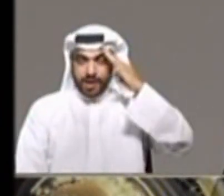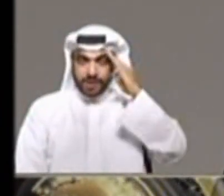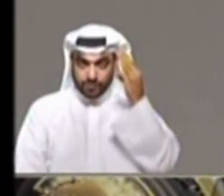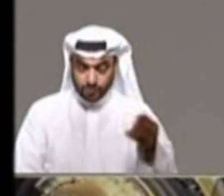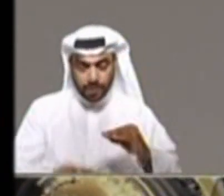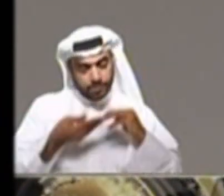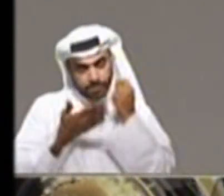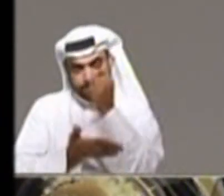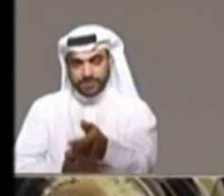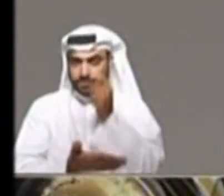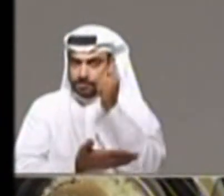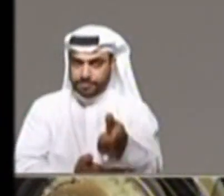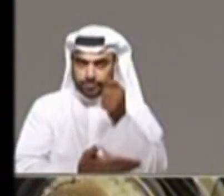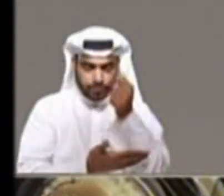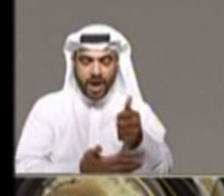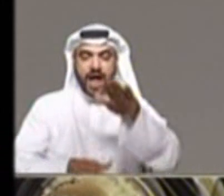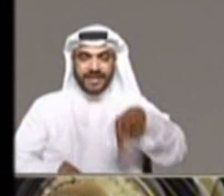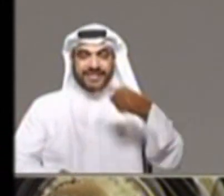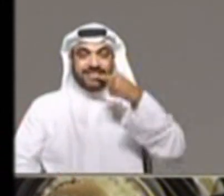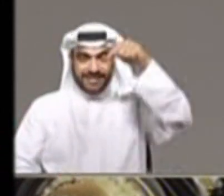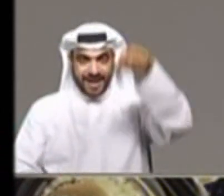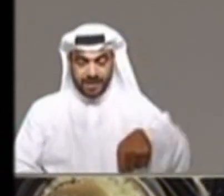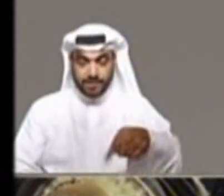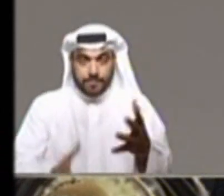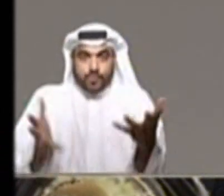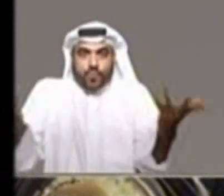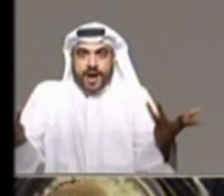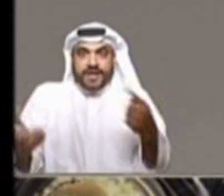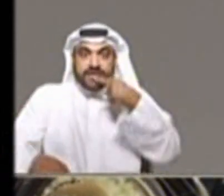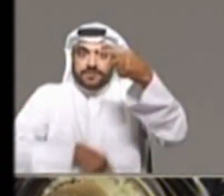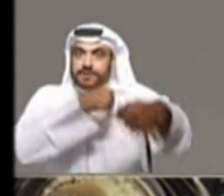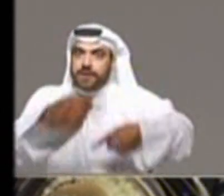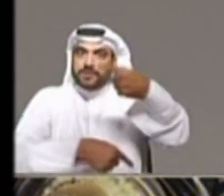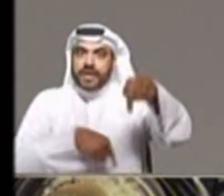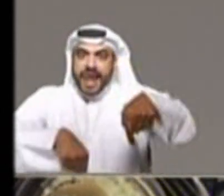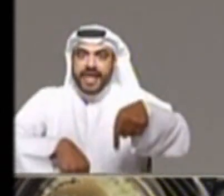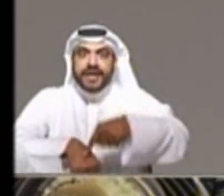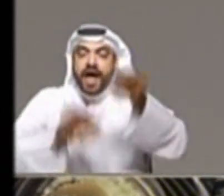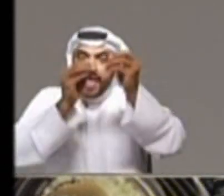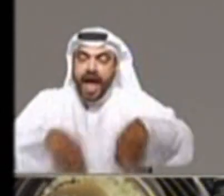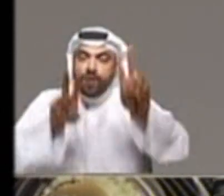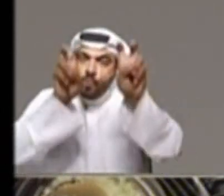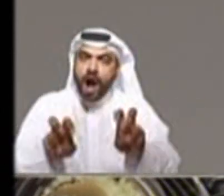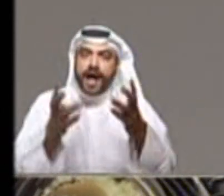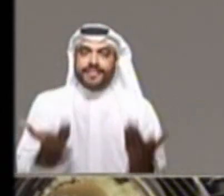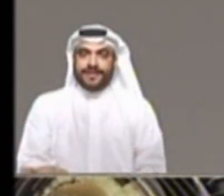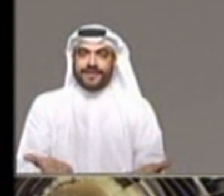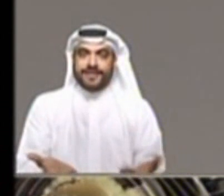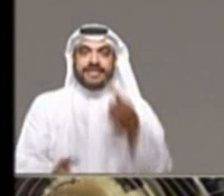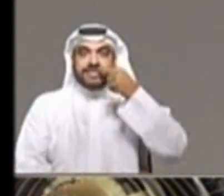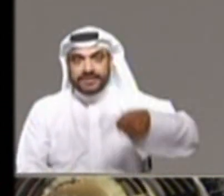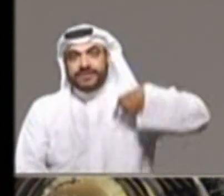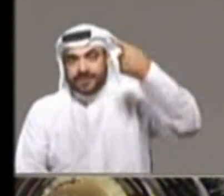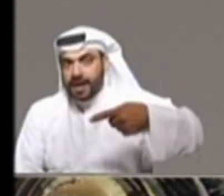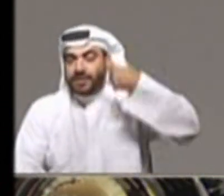قامت بسداد العجز المالي الذي حدث هذا العام، لكن تلك الخطوة هي حل مؤقت لهذا العام فقط، فماذا عن